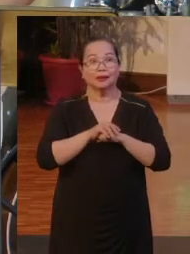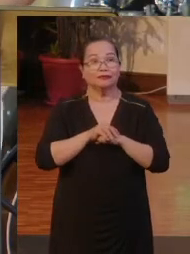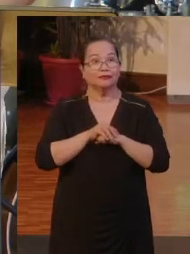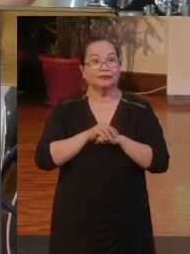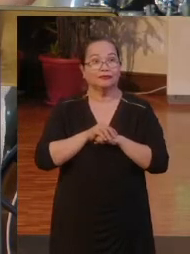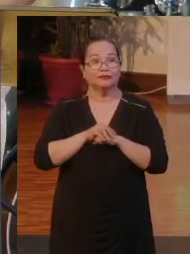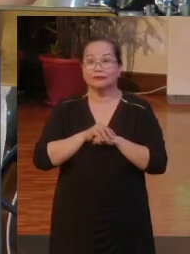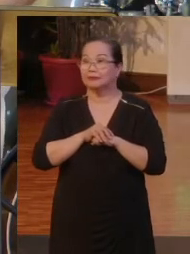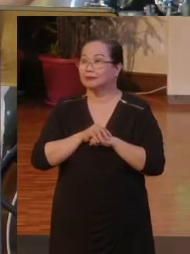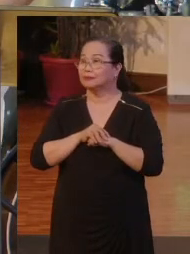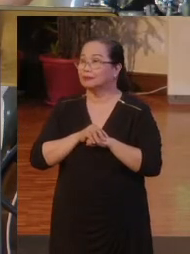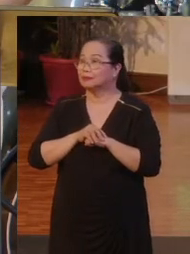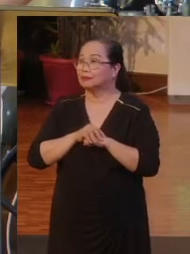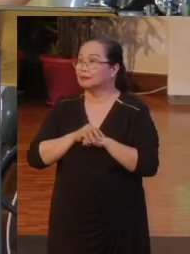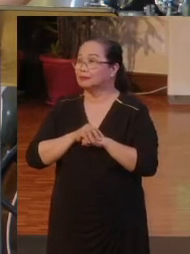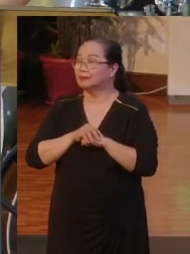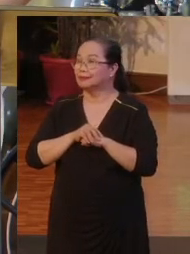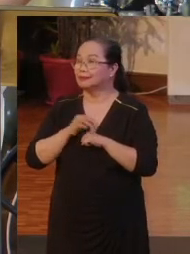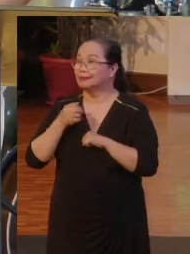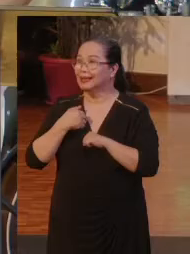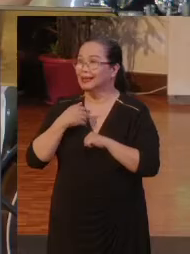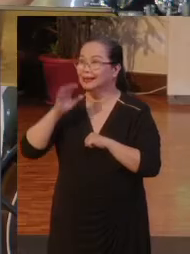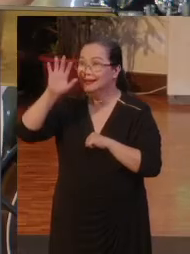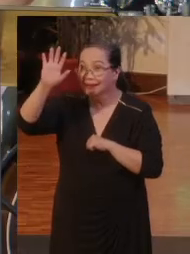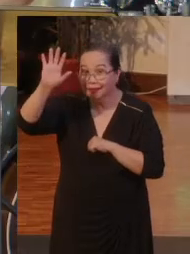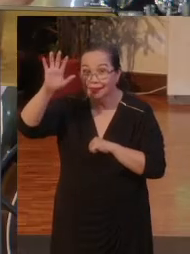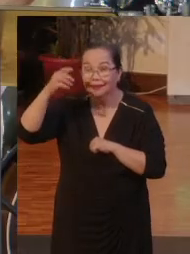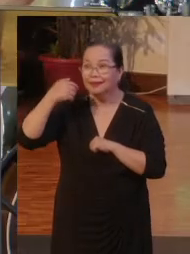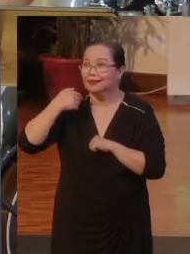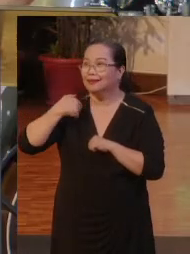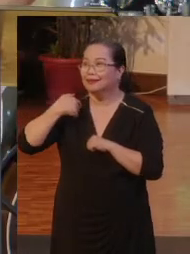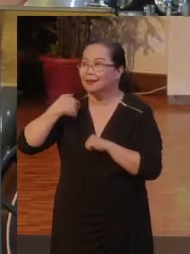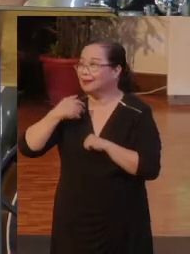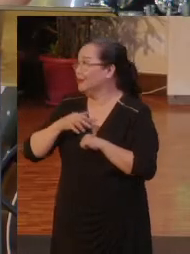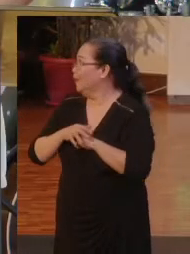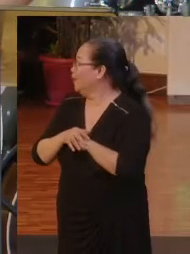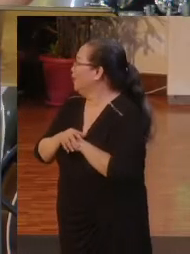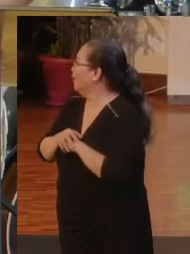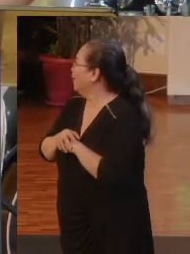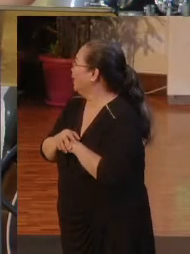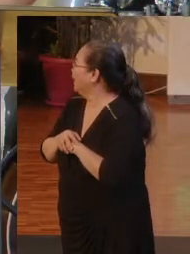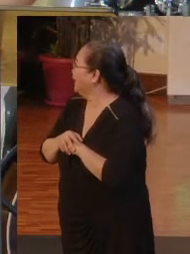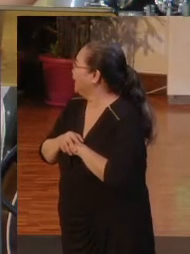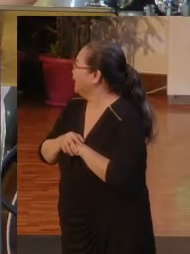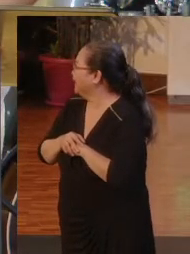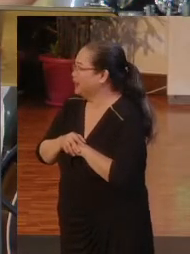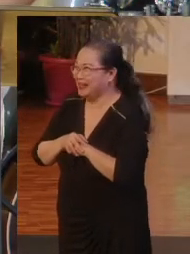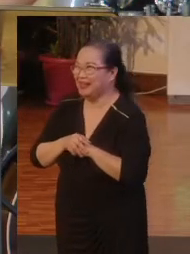Oh. Sandali na lang, matatapos na ako. Ay, salamat.